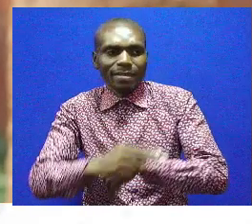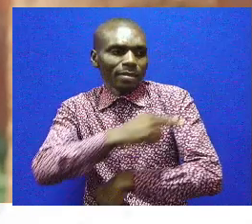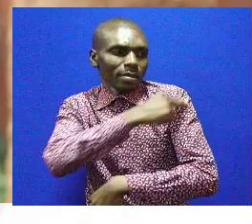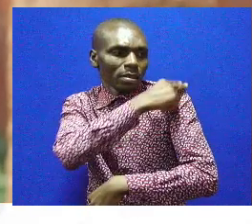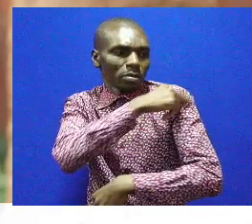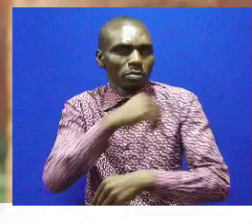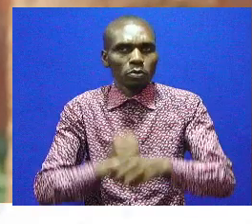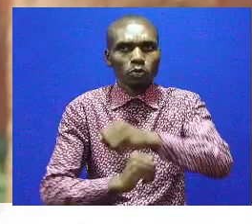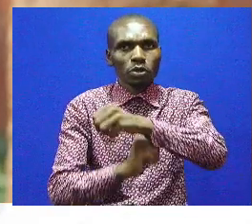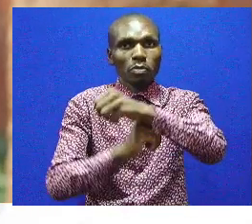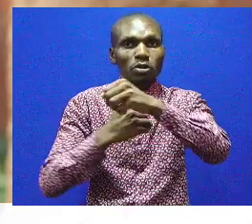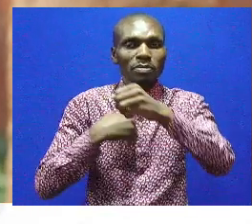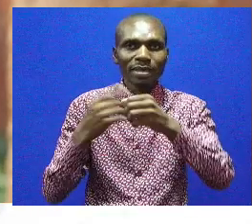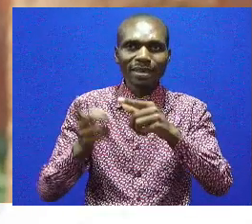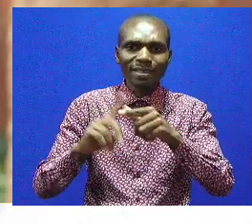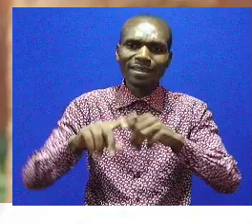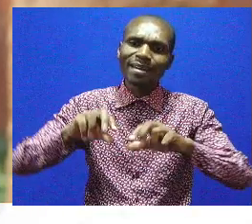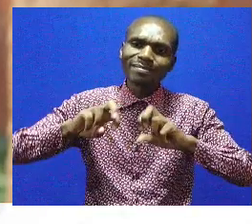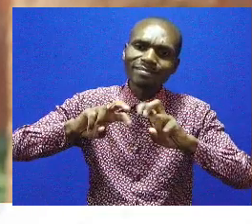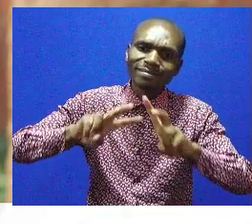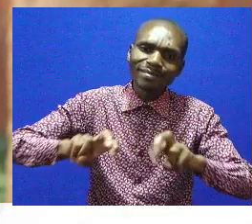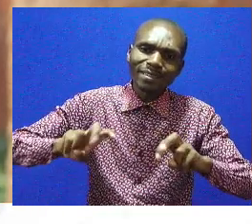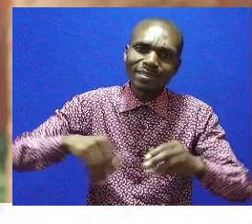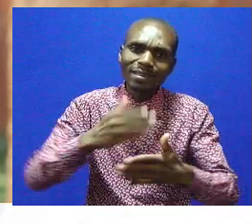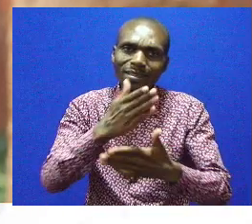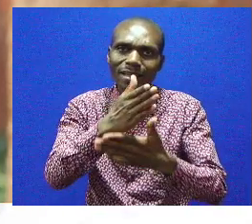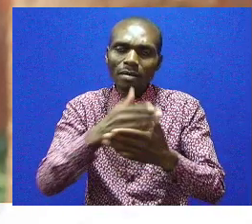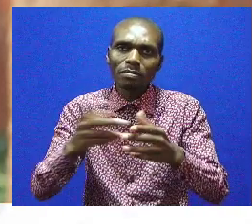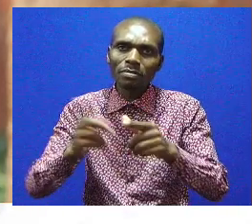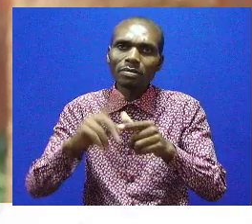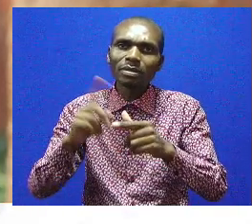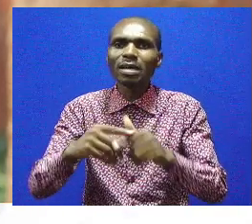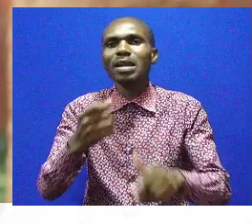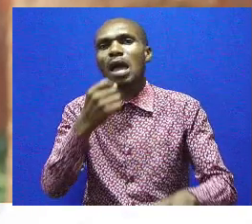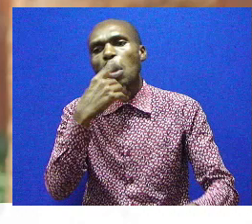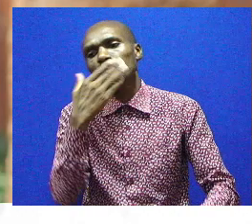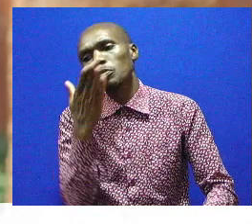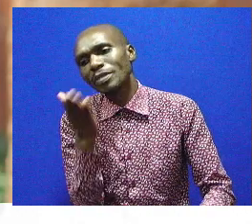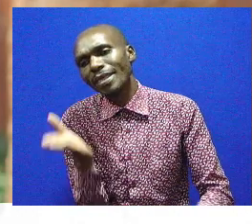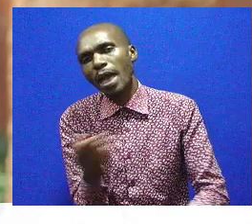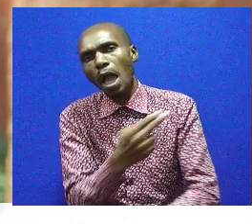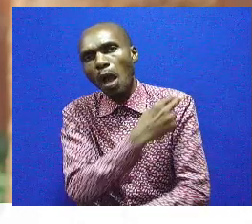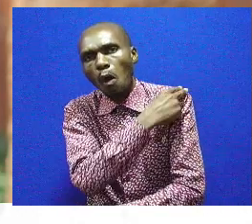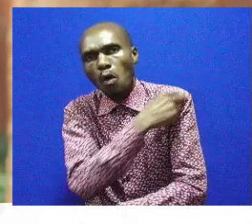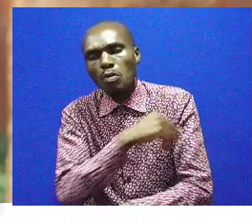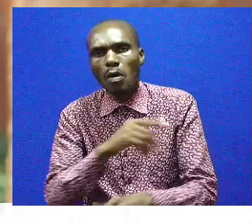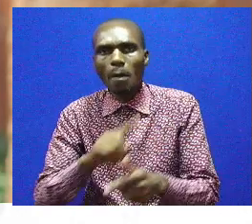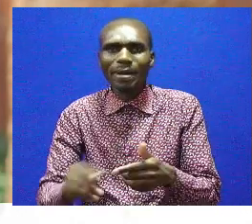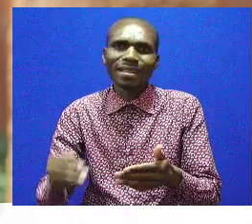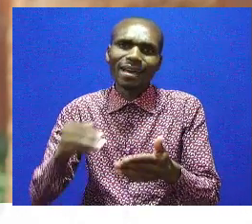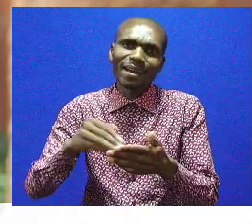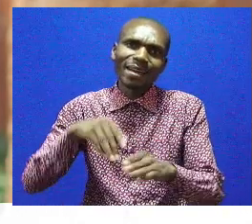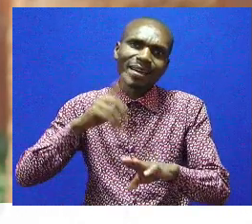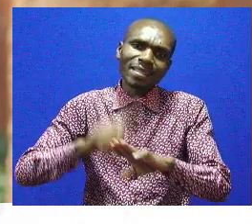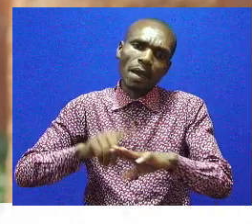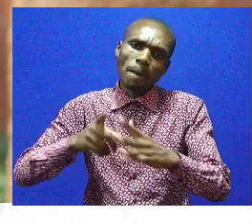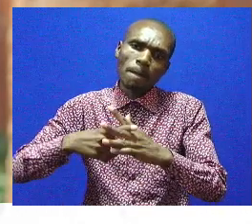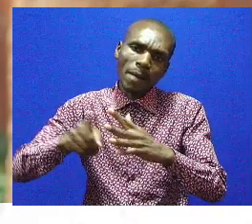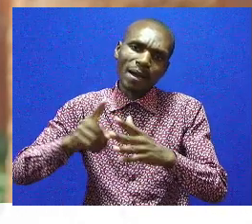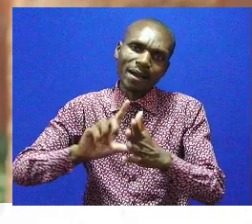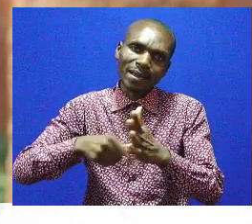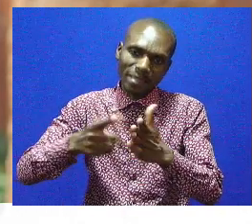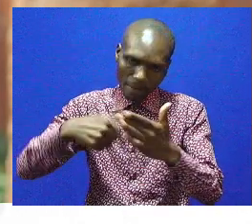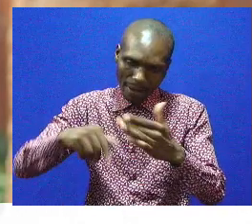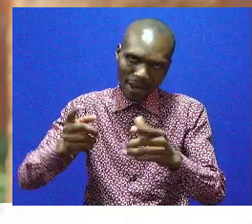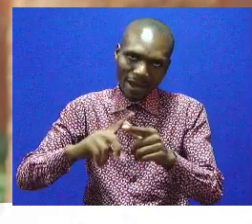about 90 na bona ngo ligi ando ka 3 tinya ko ba gi ngurwali oh no kere ba anda bakairana Monday